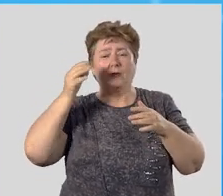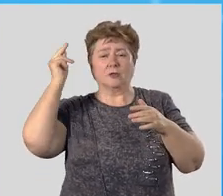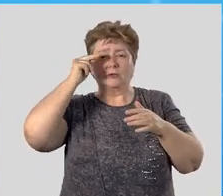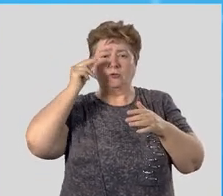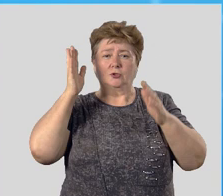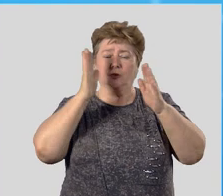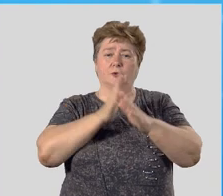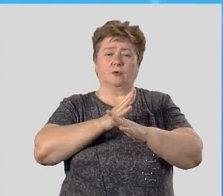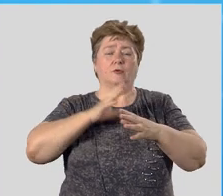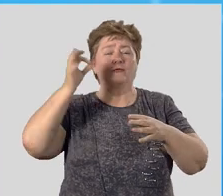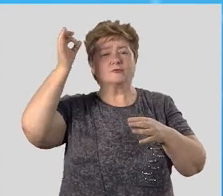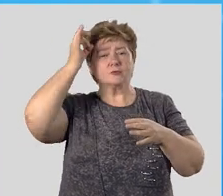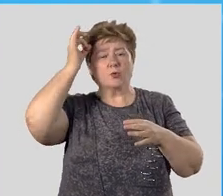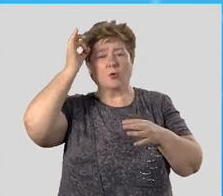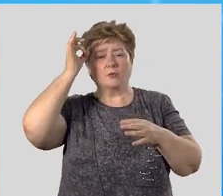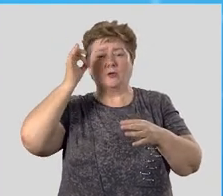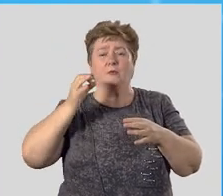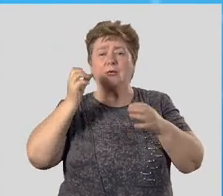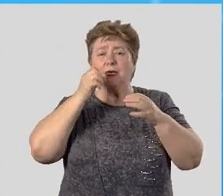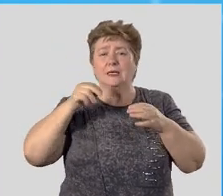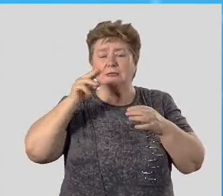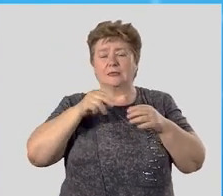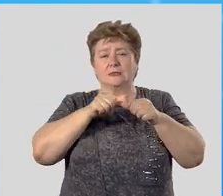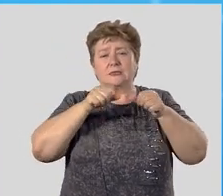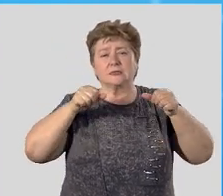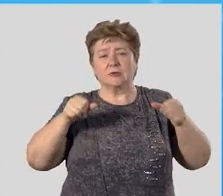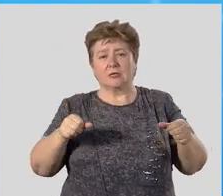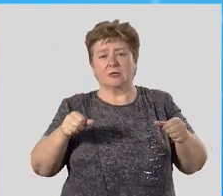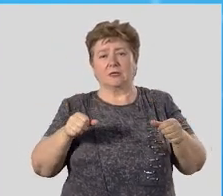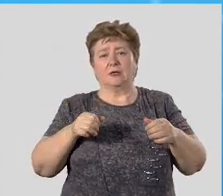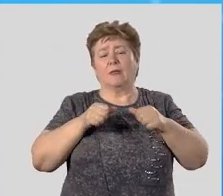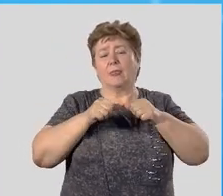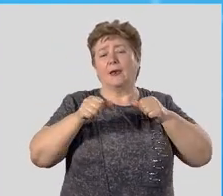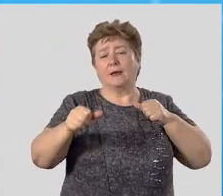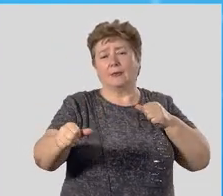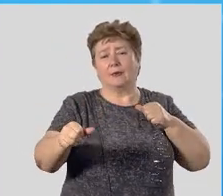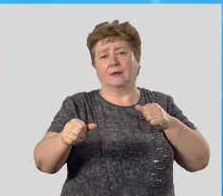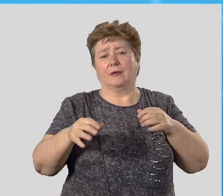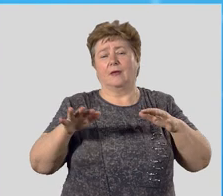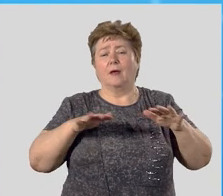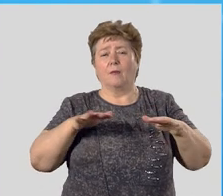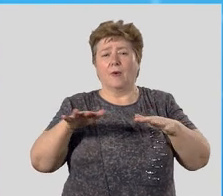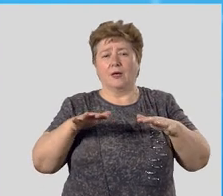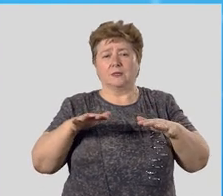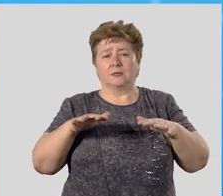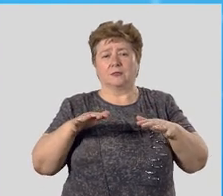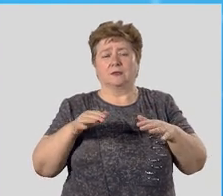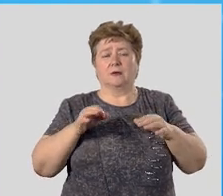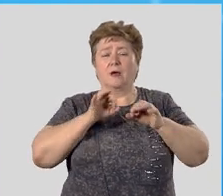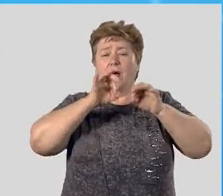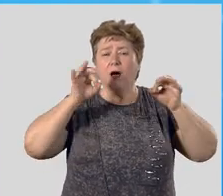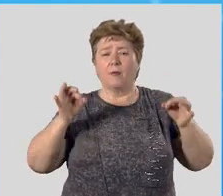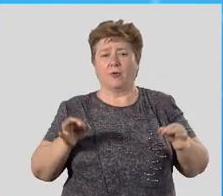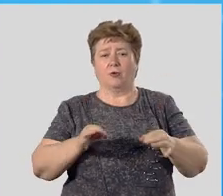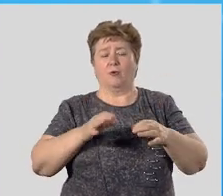природы. Вспомним единицы измерения длины, массы,